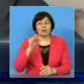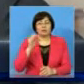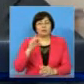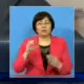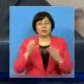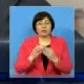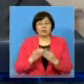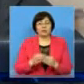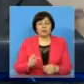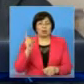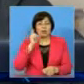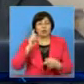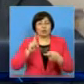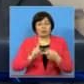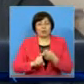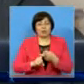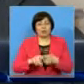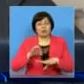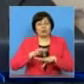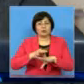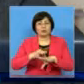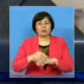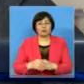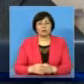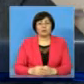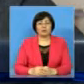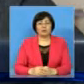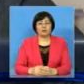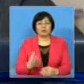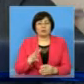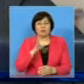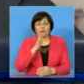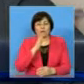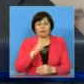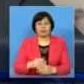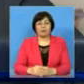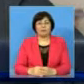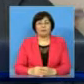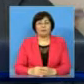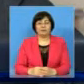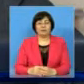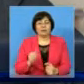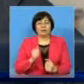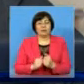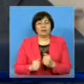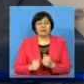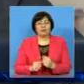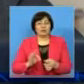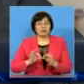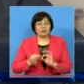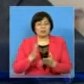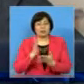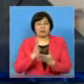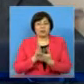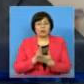компаниясы осы ұялы байланыс жүйесін әкелді. Енді қазіргі уақытта әрине ол кейбір қиыншылықтар болып жатыр. Себебі деген